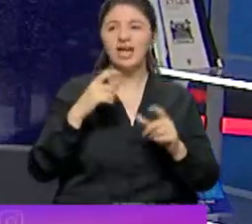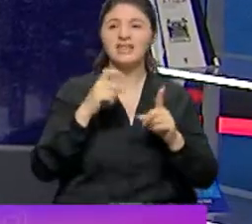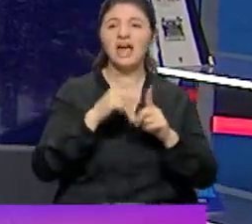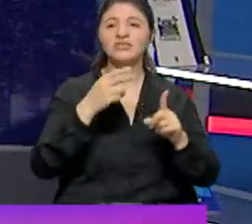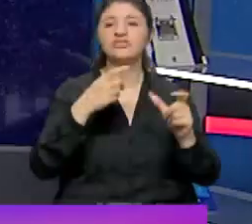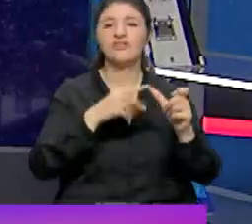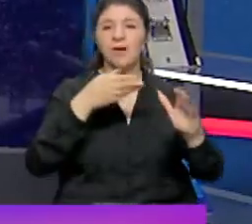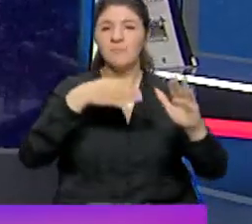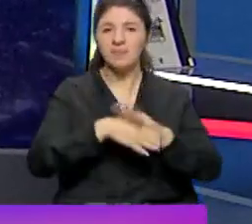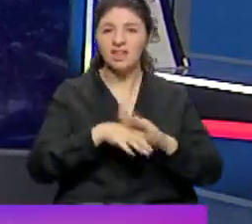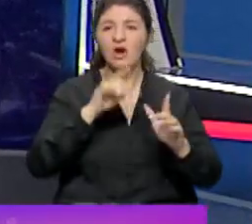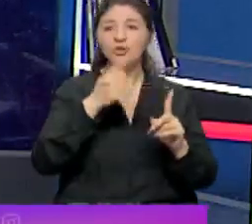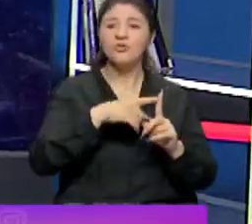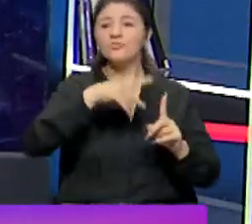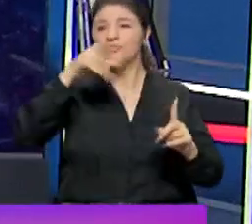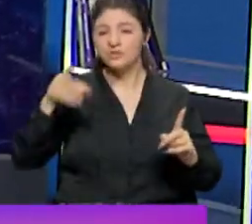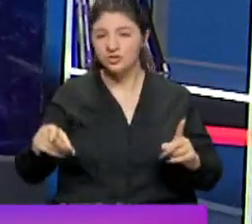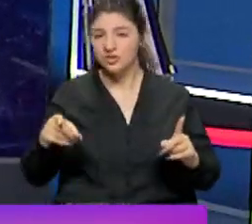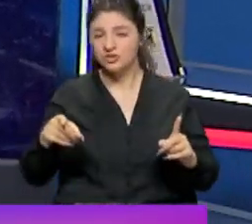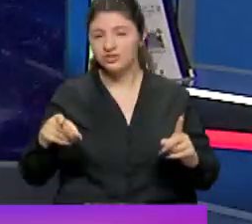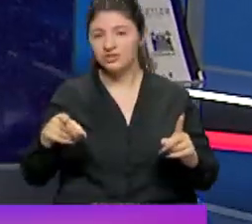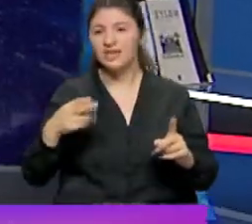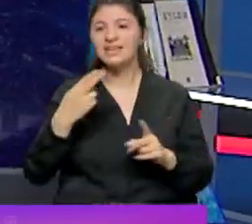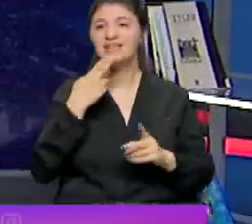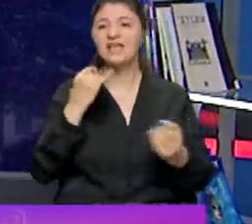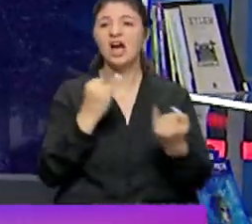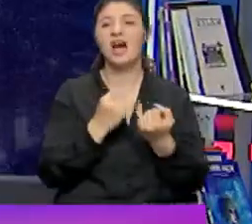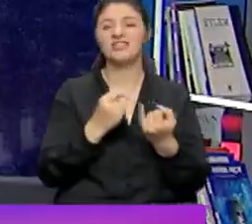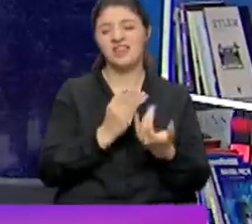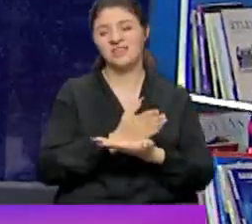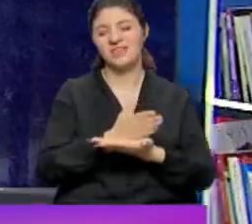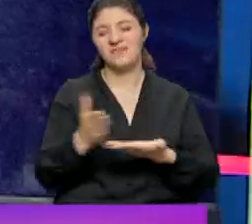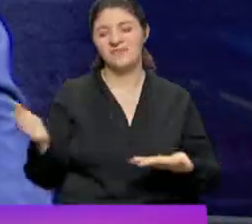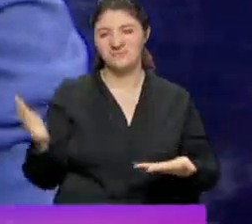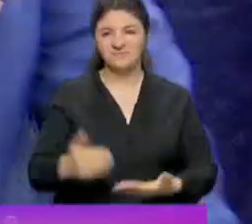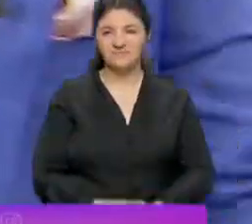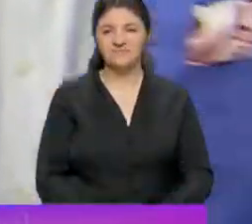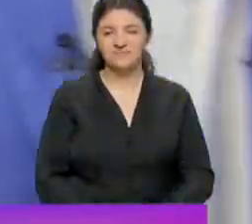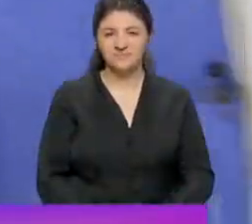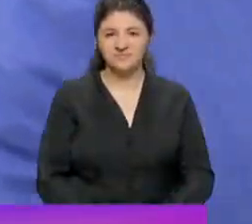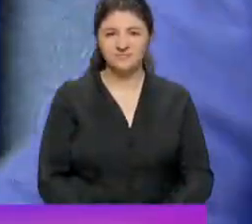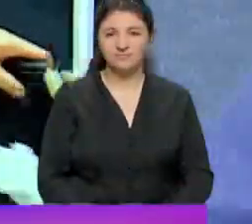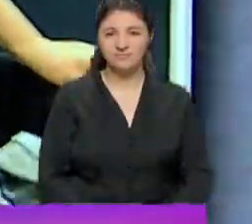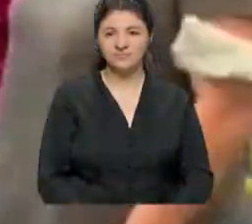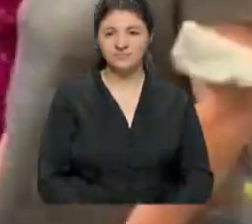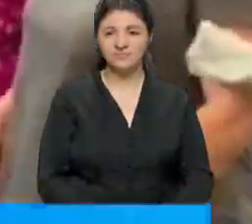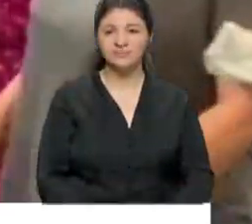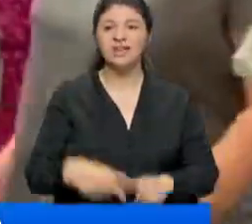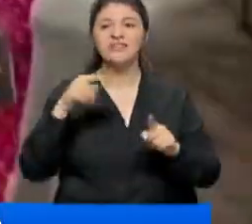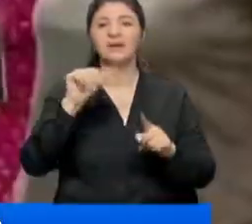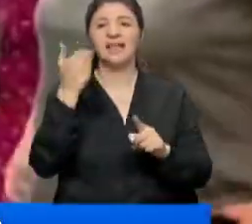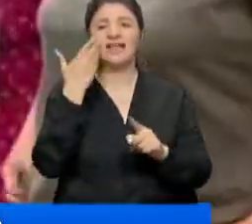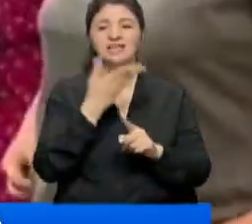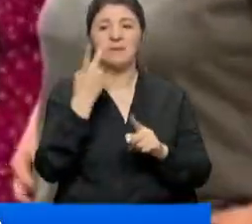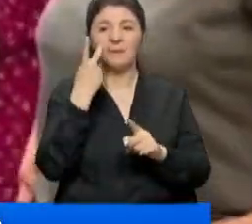Darüşşafaka'ya girmişler Ogün bugündür kız kardeşliğini sürdürüyorlar Evet şimdi